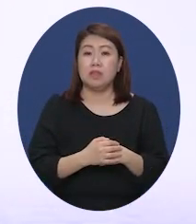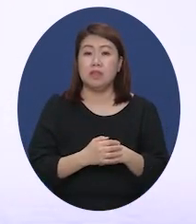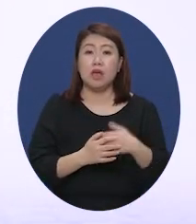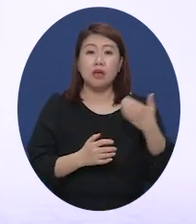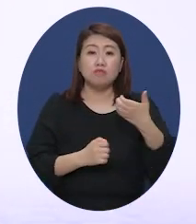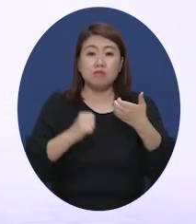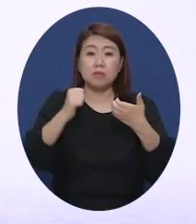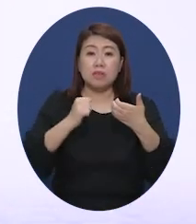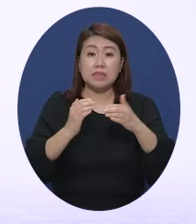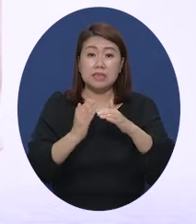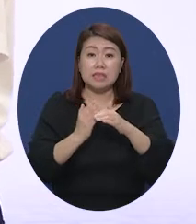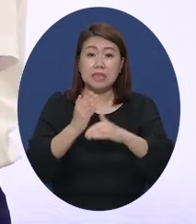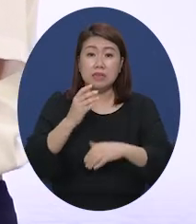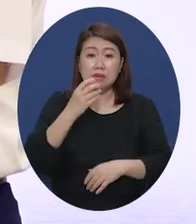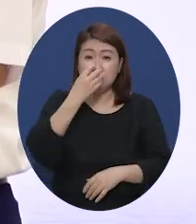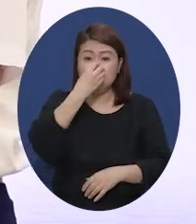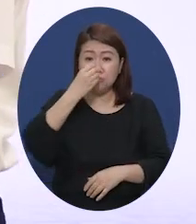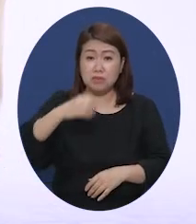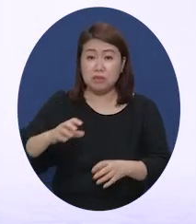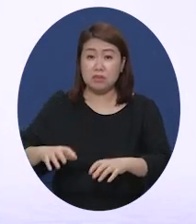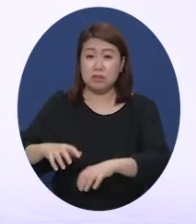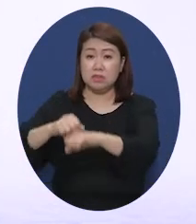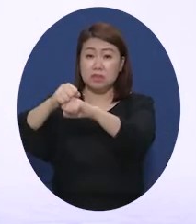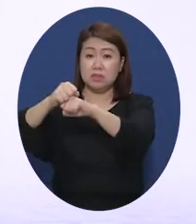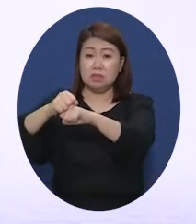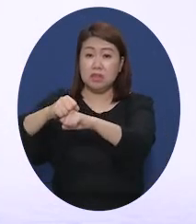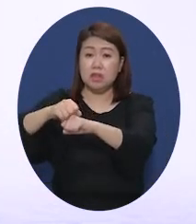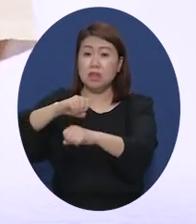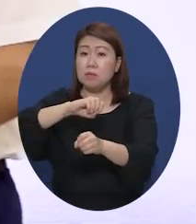이상의 도시들에 쓰레기 매립장이 없습니다.